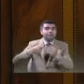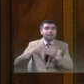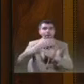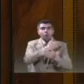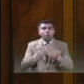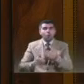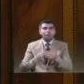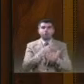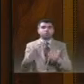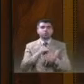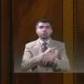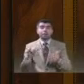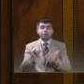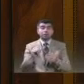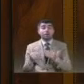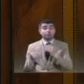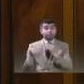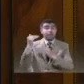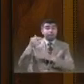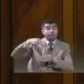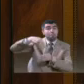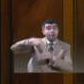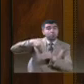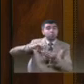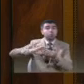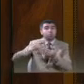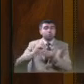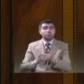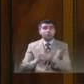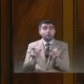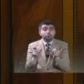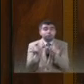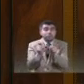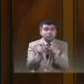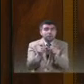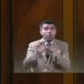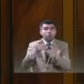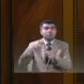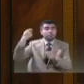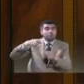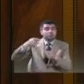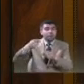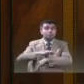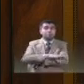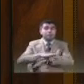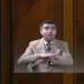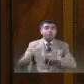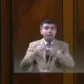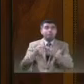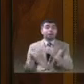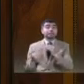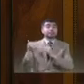المرتبطة بالارتفاعات المهمة لسعر الغزوان وفي التحكم في كتلة الأجور، لفاق عجز الميزانية